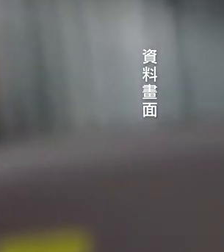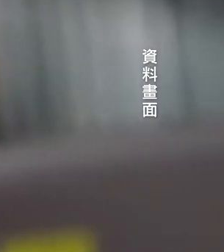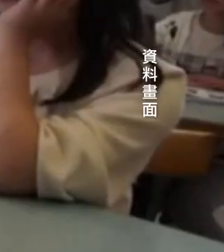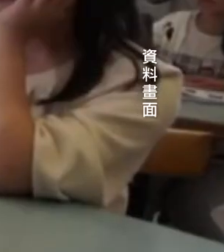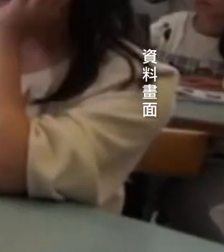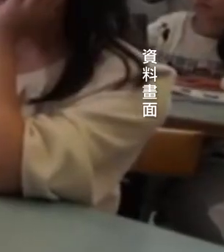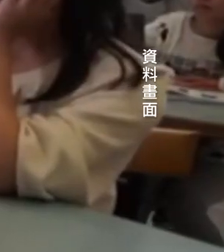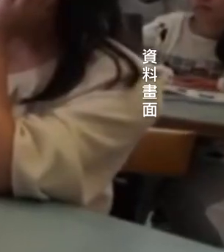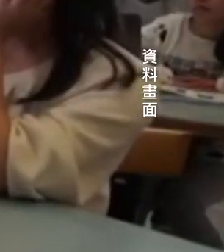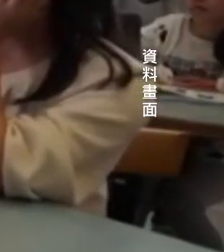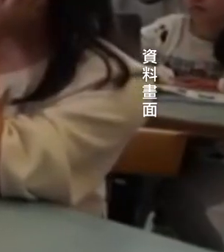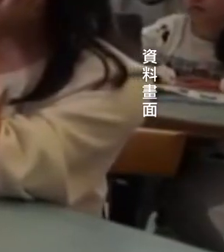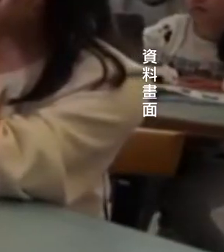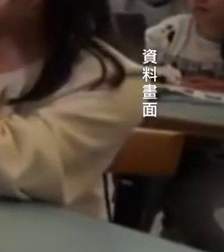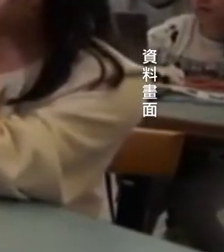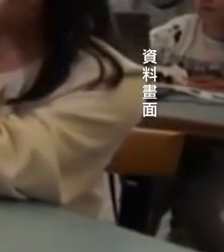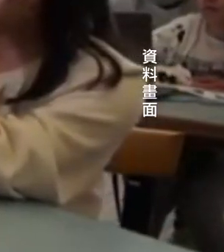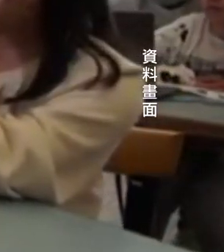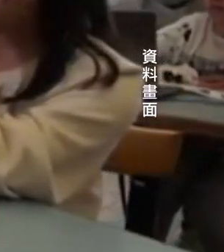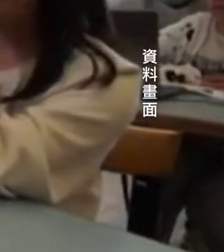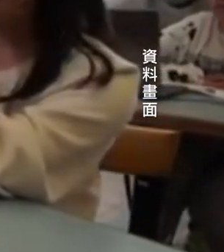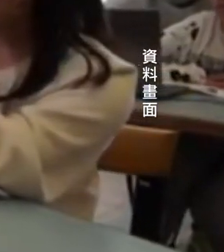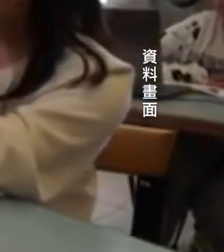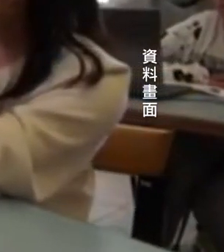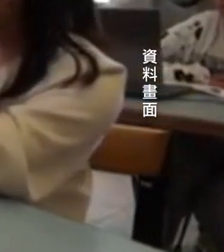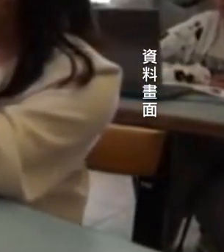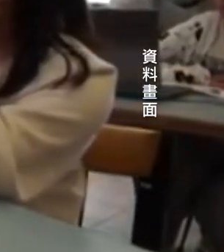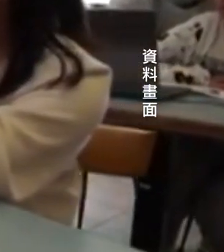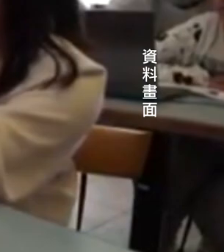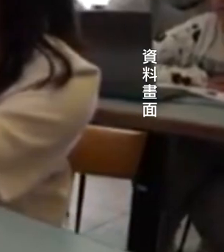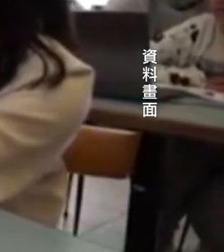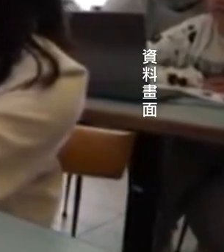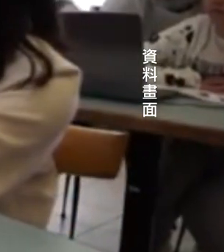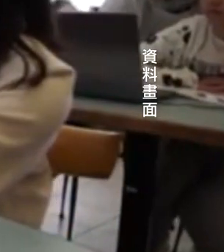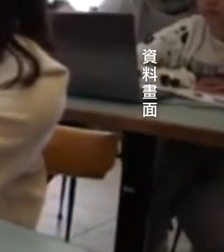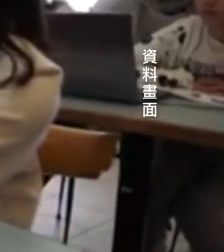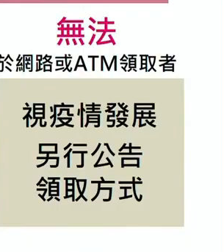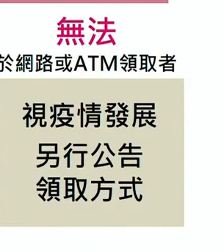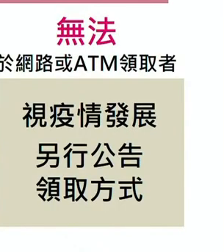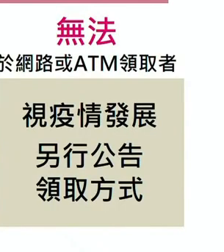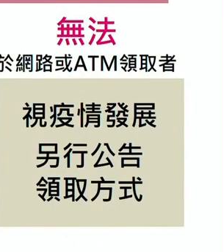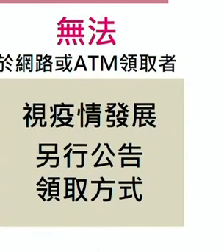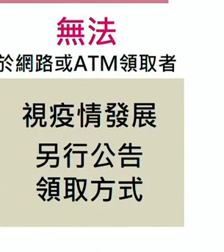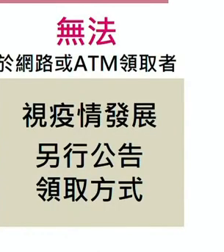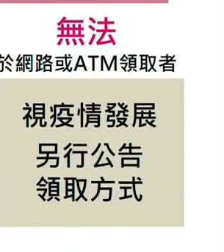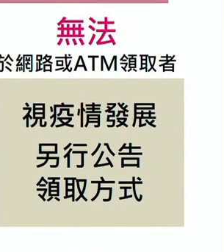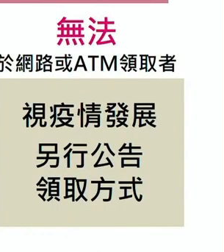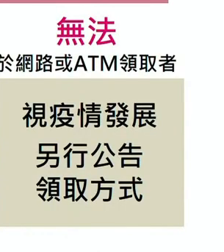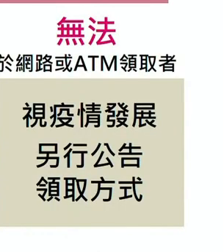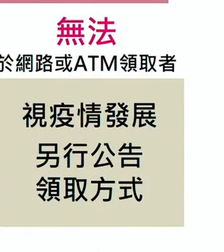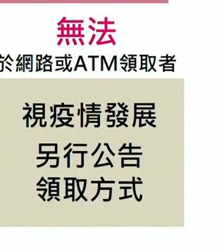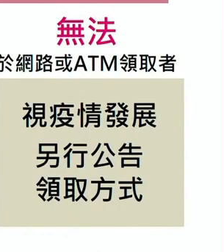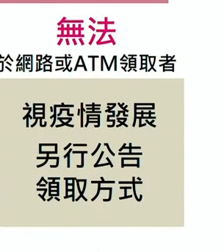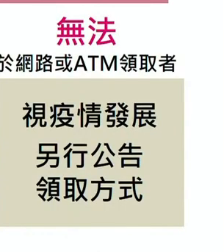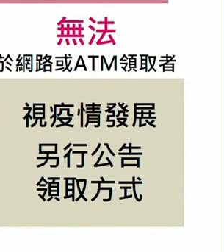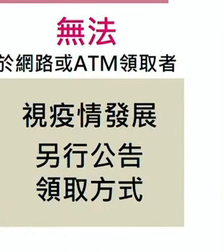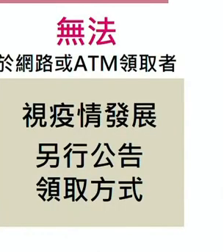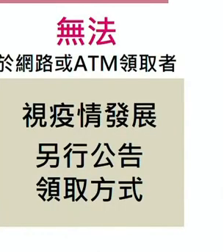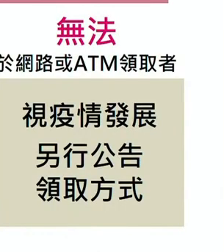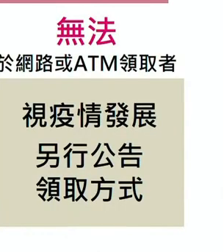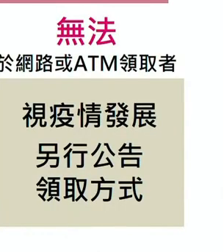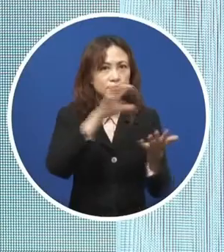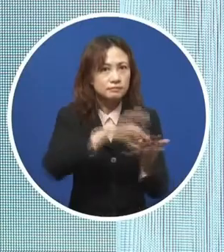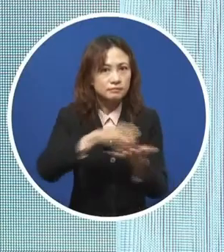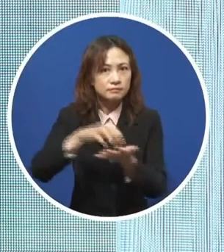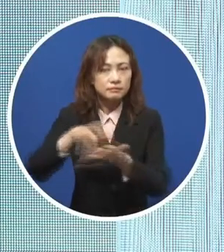574亿，此次孩童家庭防疫补贴估计250万名孩童或学生符合资格。如果是不熟悉网络或者是因故无法申